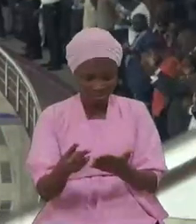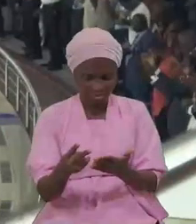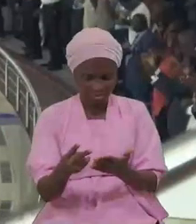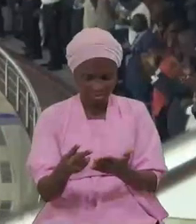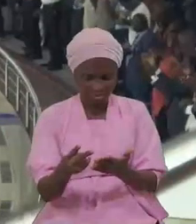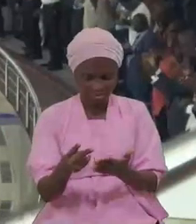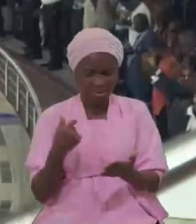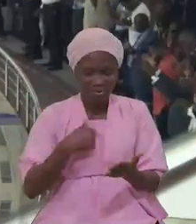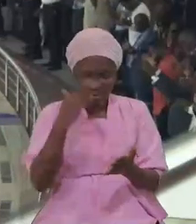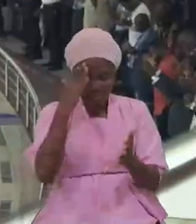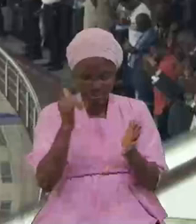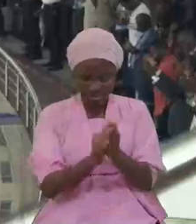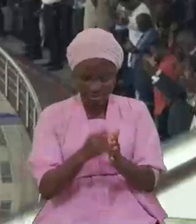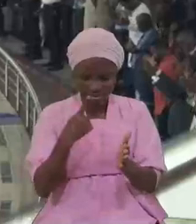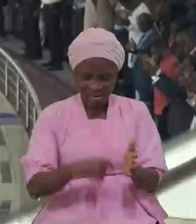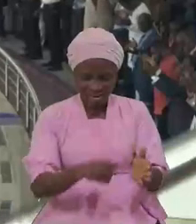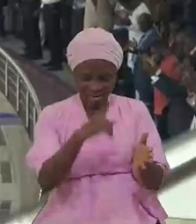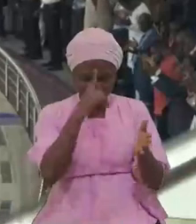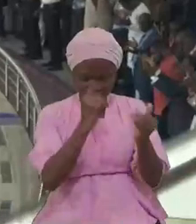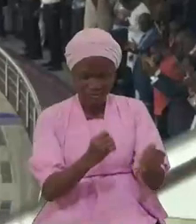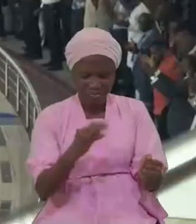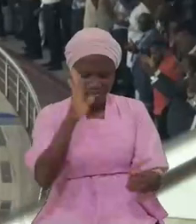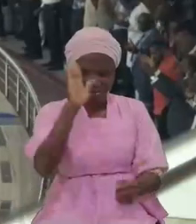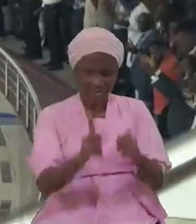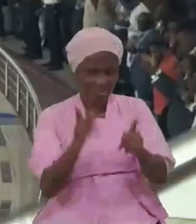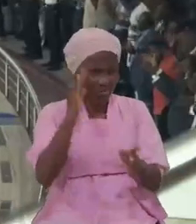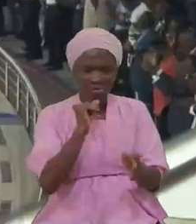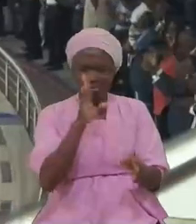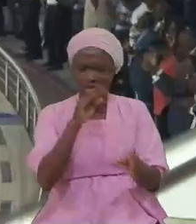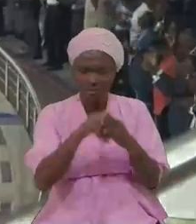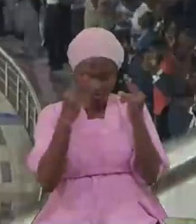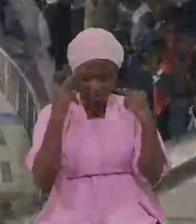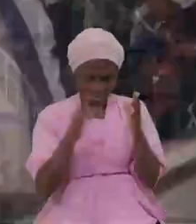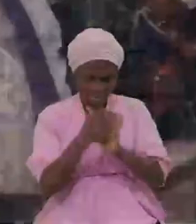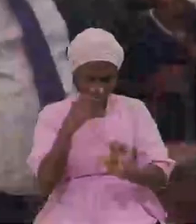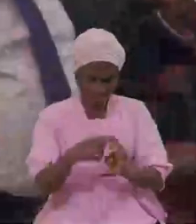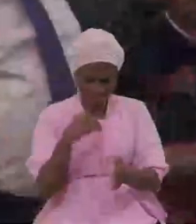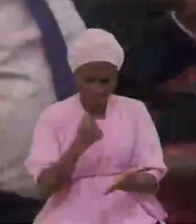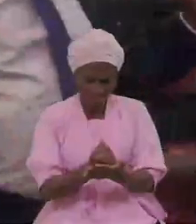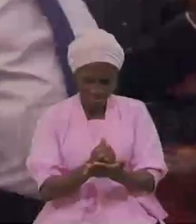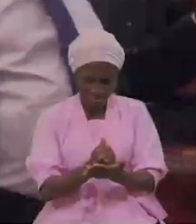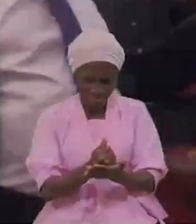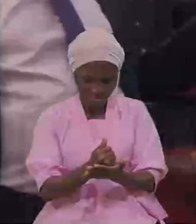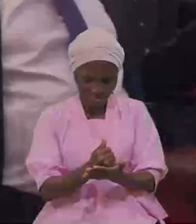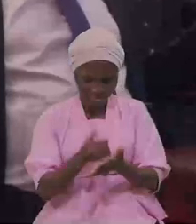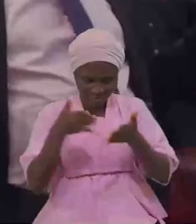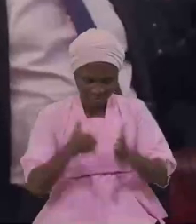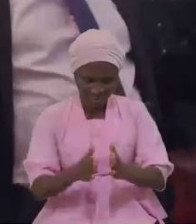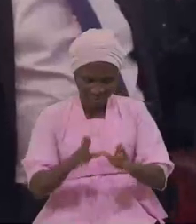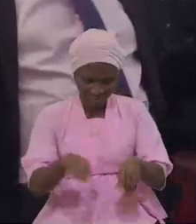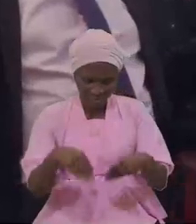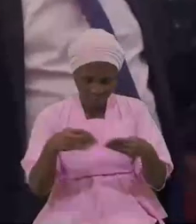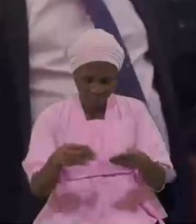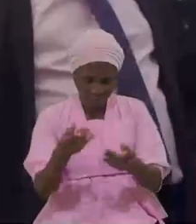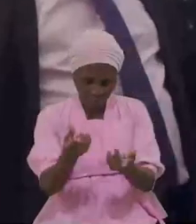pas. Nous savons que la foi de ton peuple ne sera pas en vain. Que la provision vienne à toute